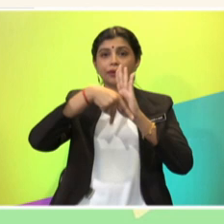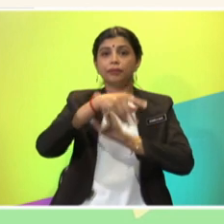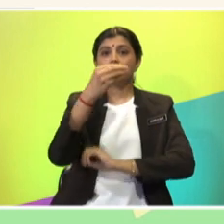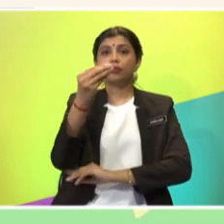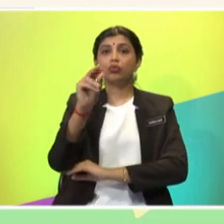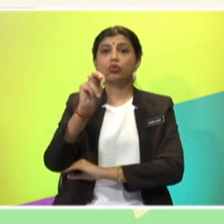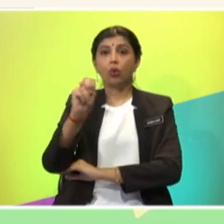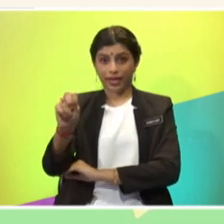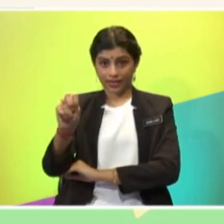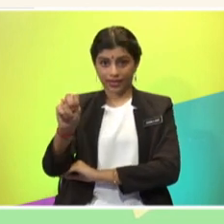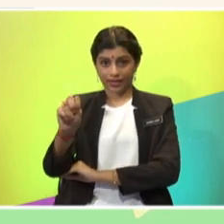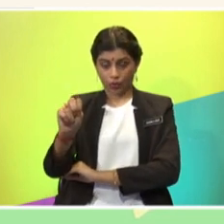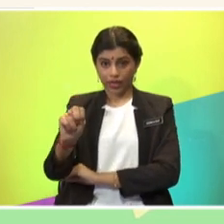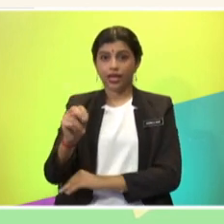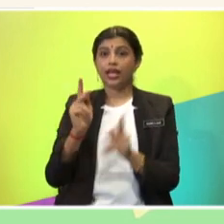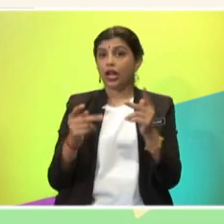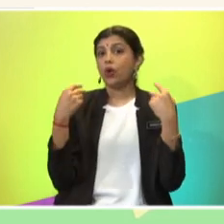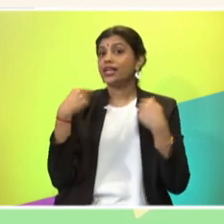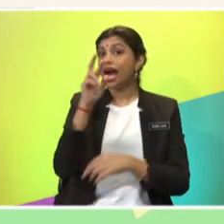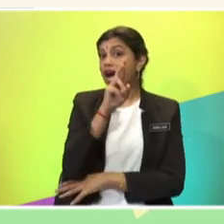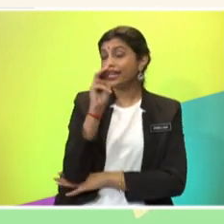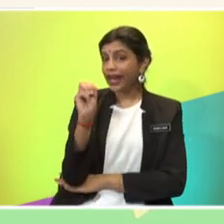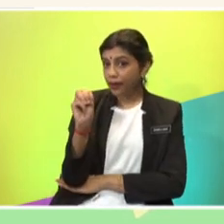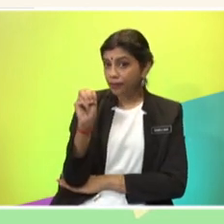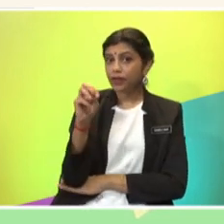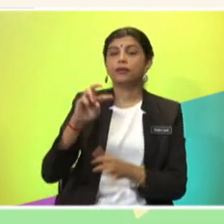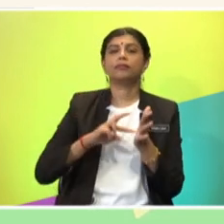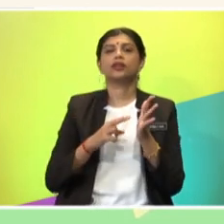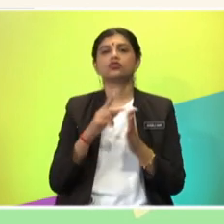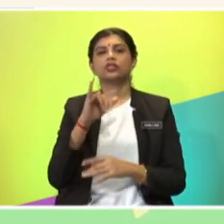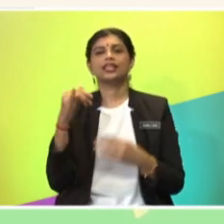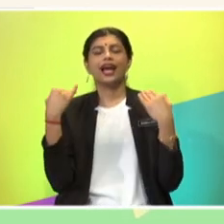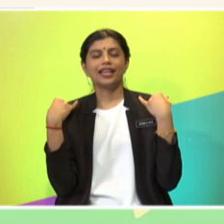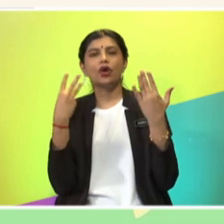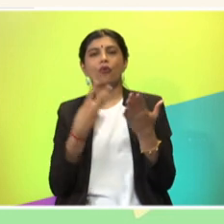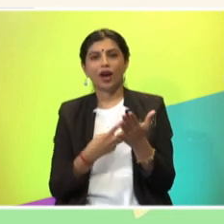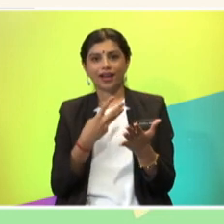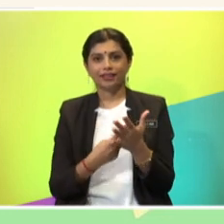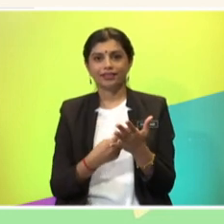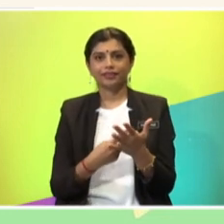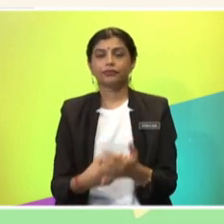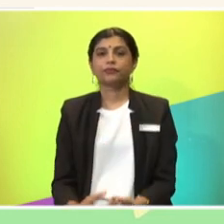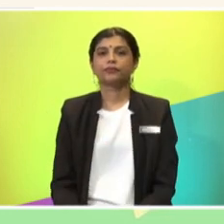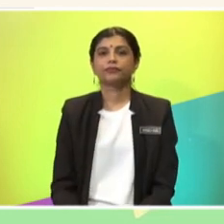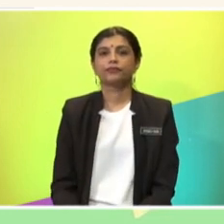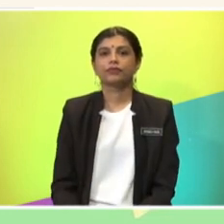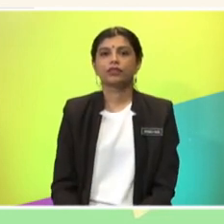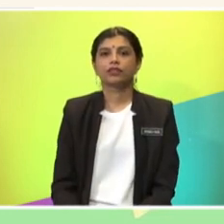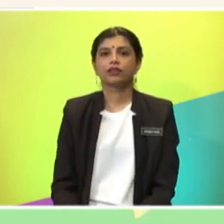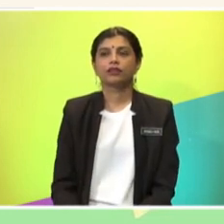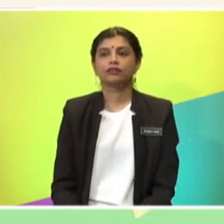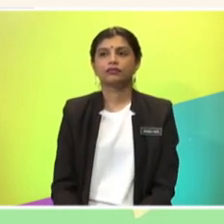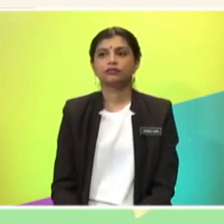yang membezakannya ialah ada unit wang, iaitu RM pada tambah wang.